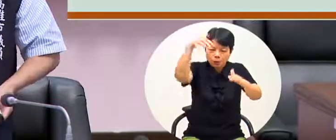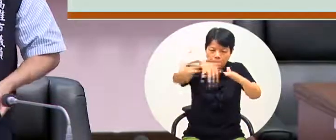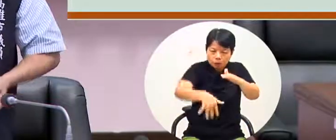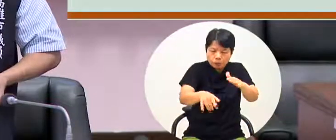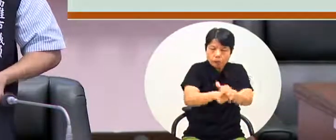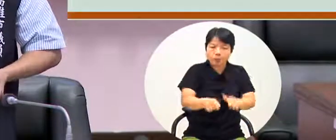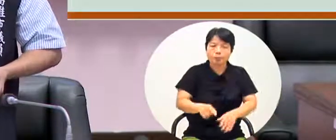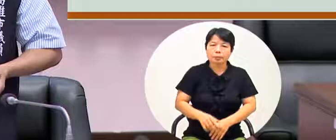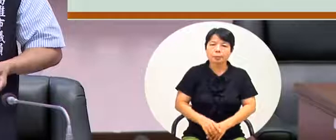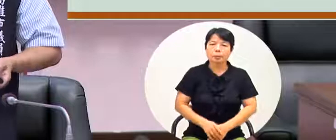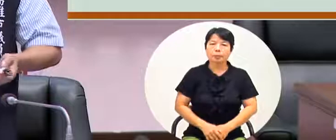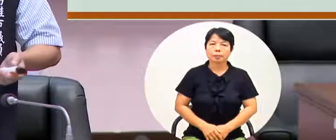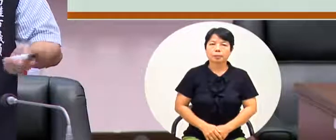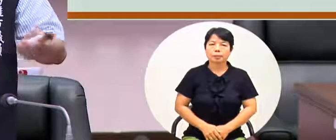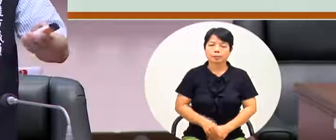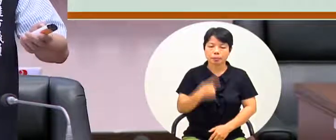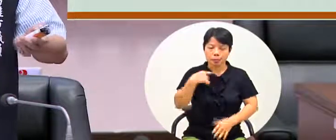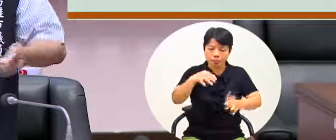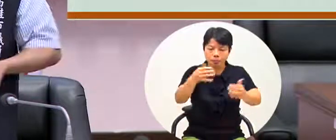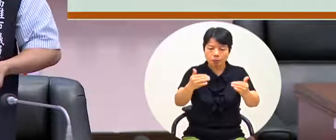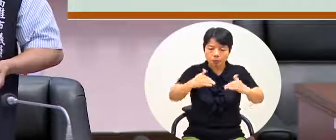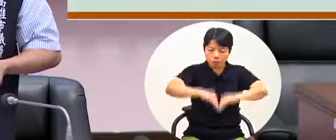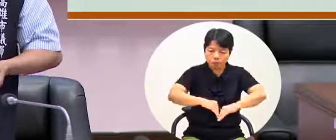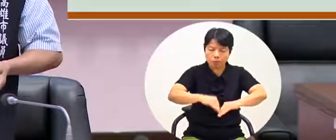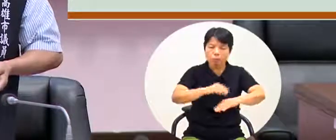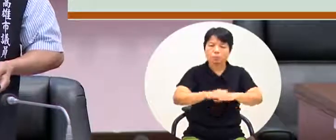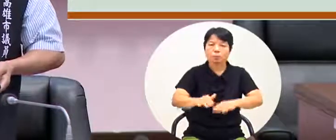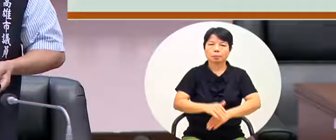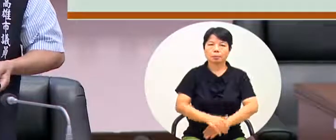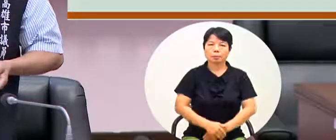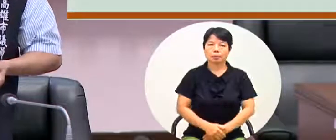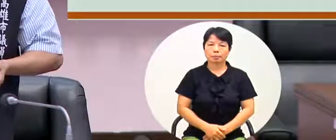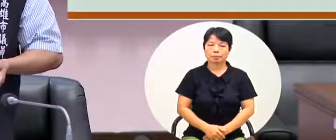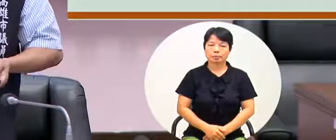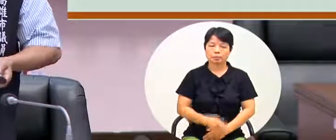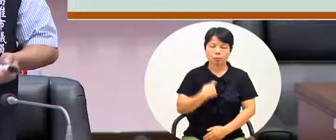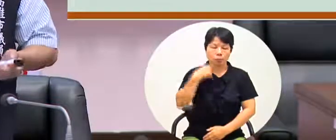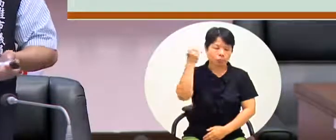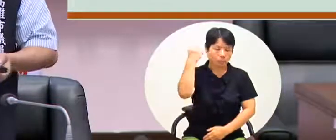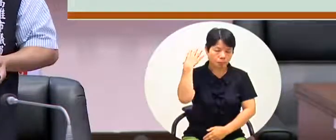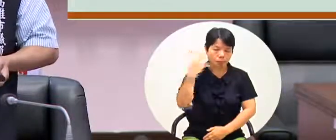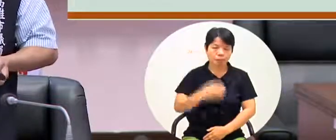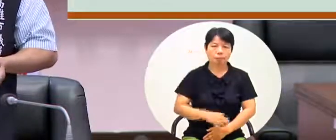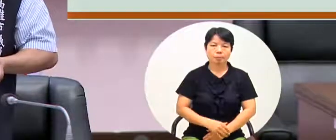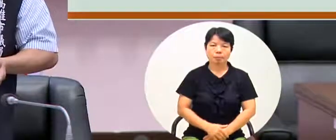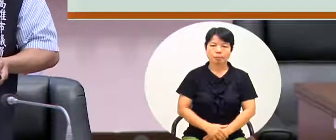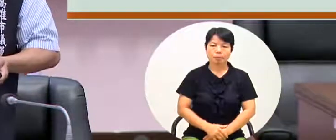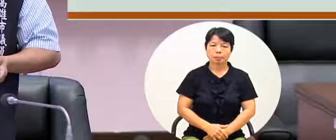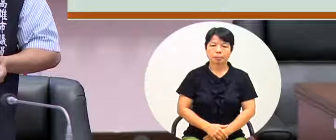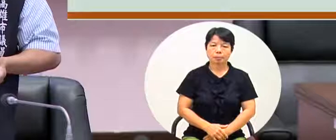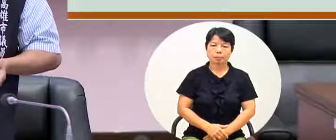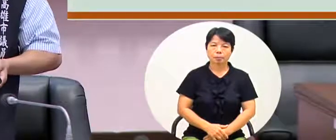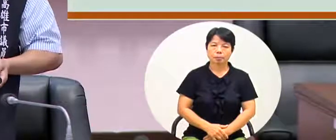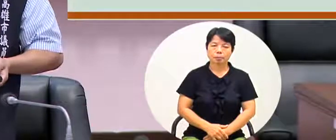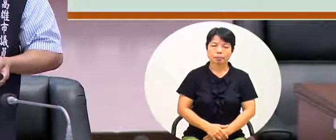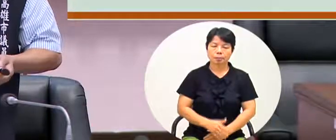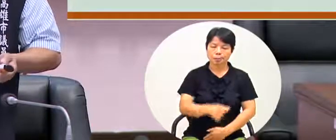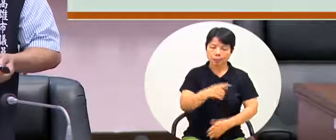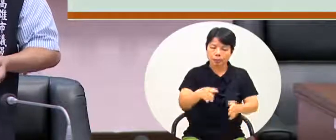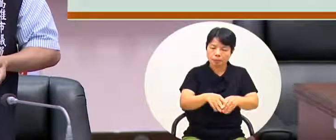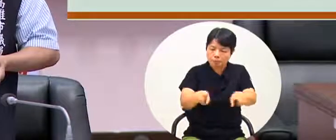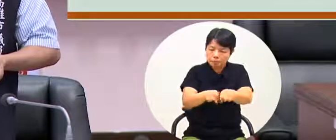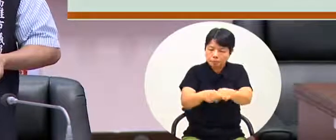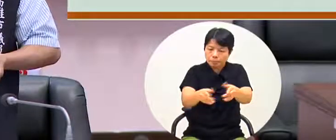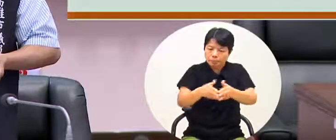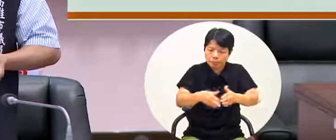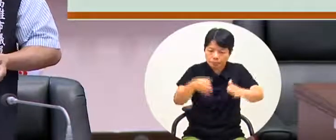下陷。我听讲伊是正常爱用脆胶结配，但是伊是用这